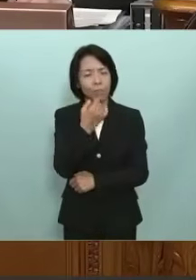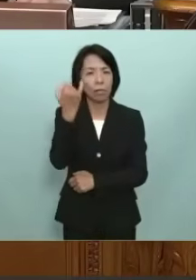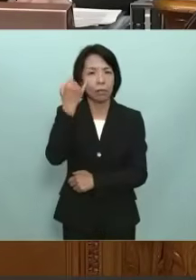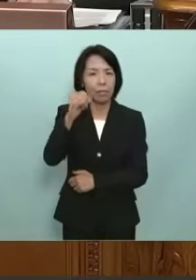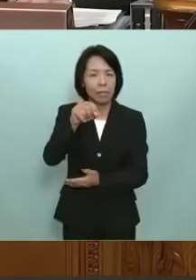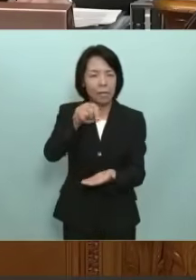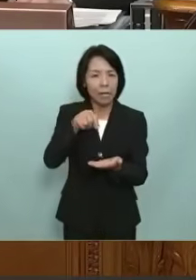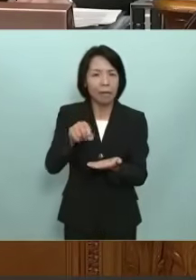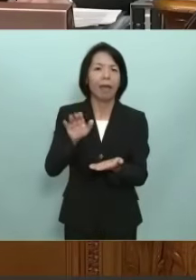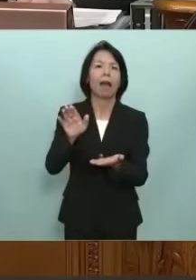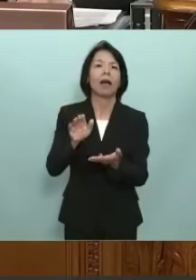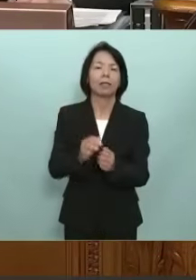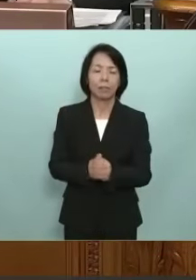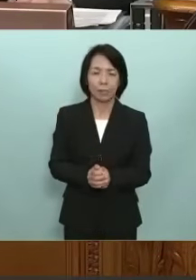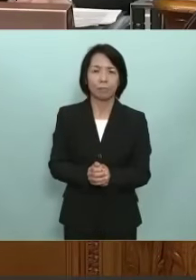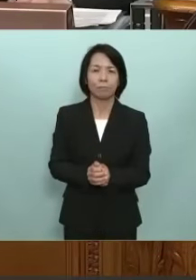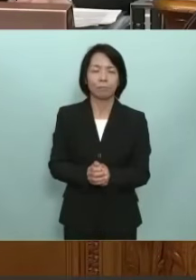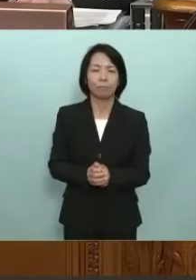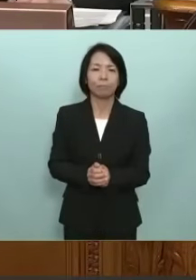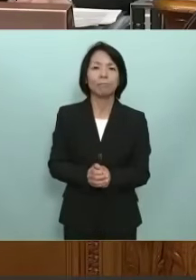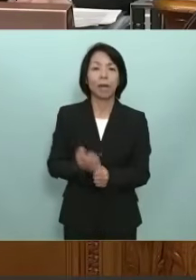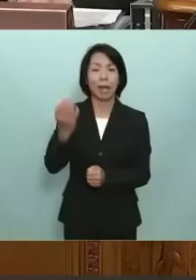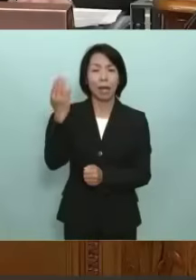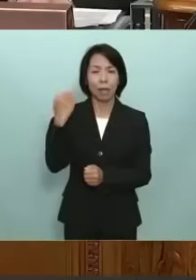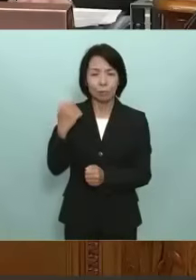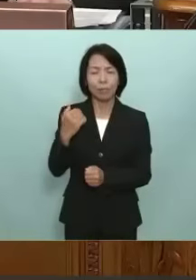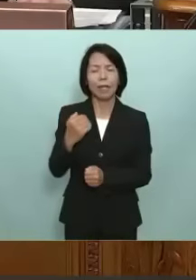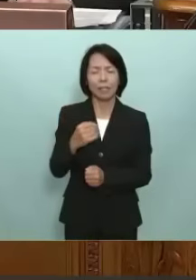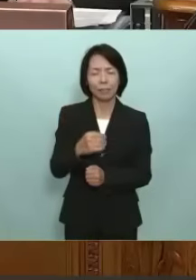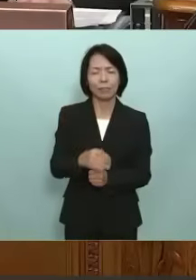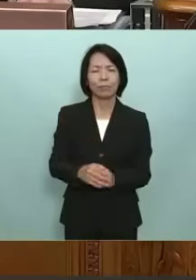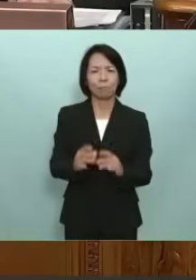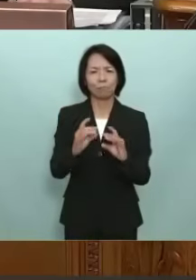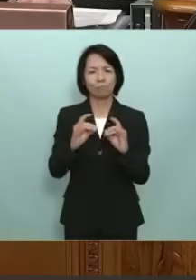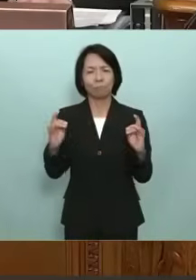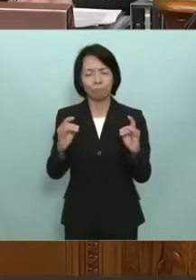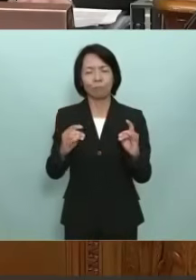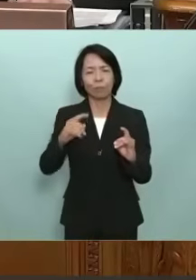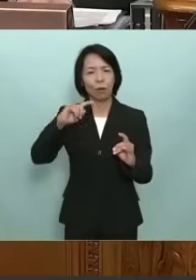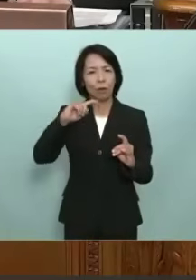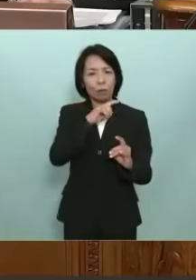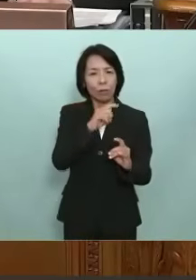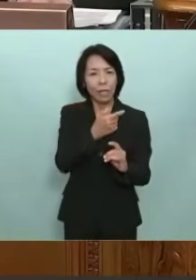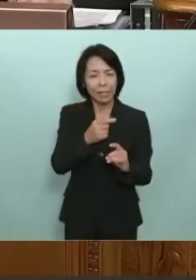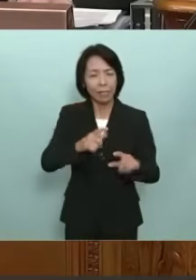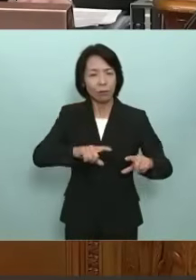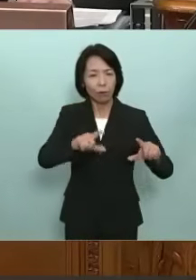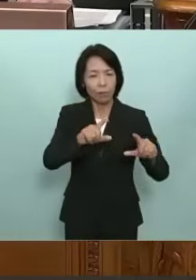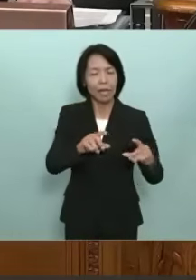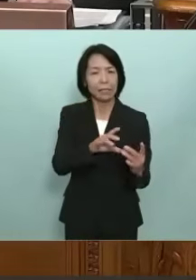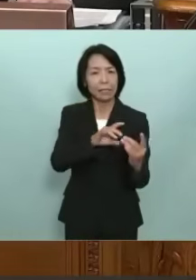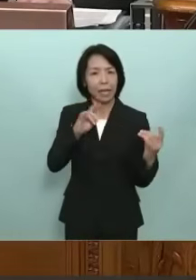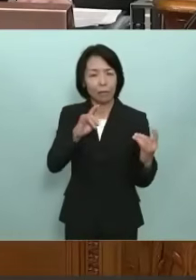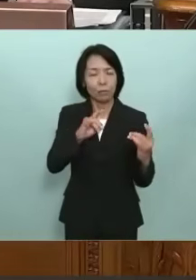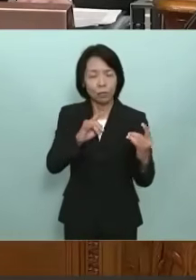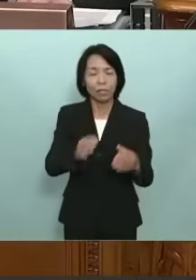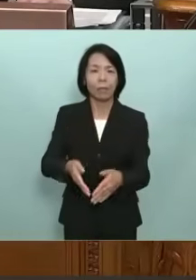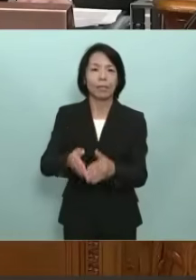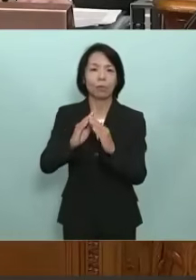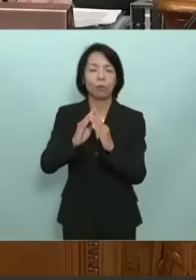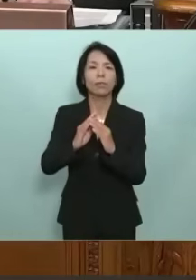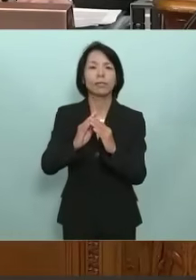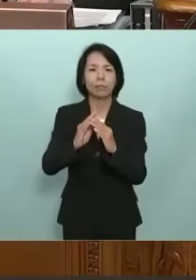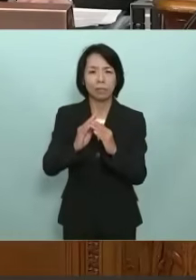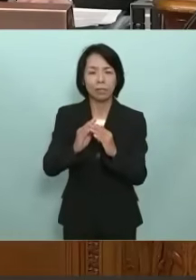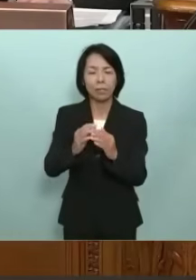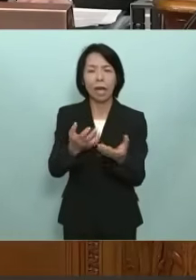ます旧冷戦下のソ連を中核とした東側陣営に対抗するために創生された